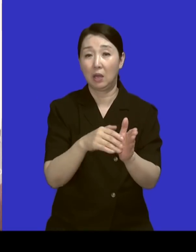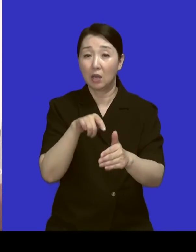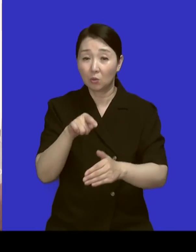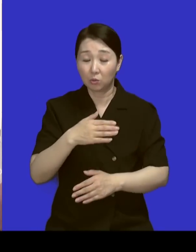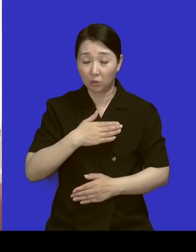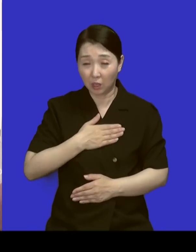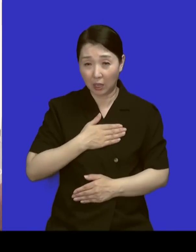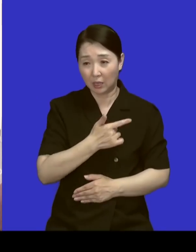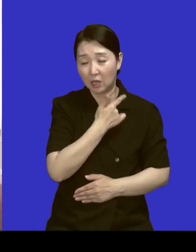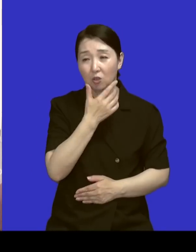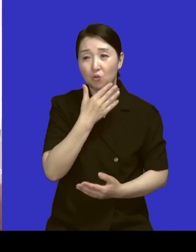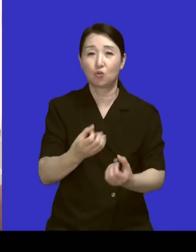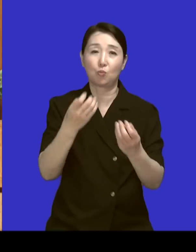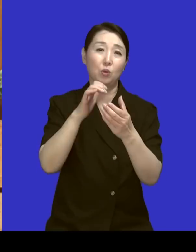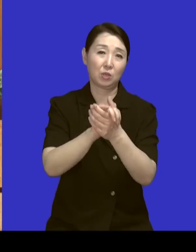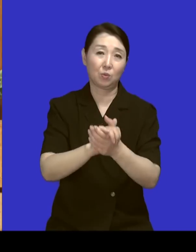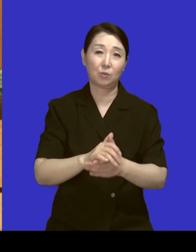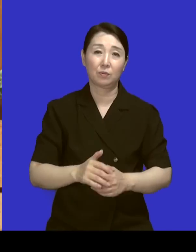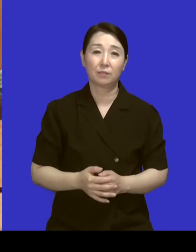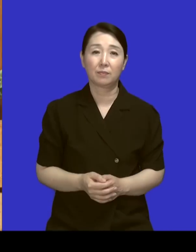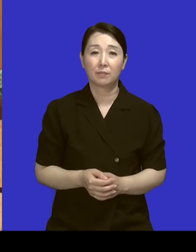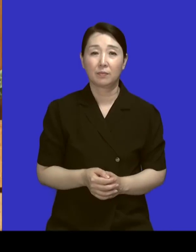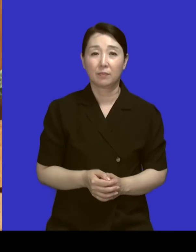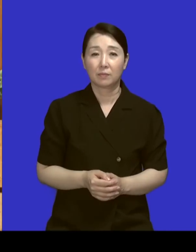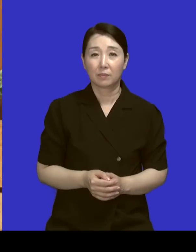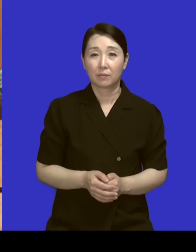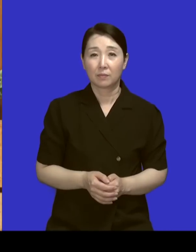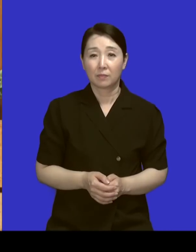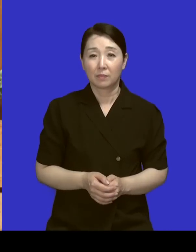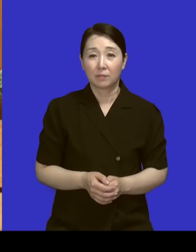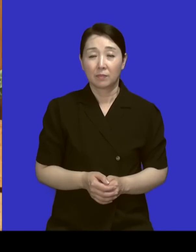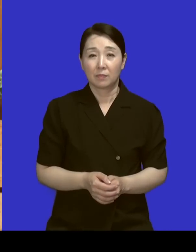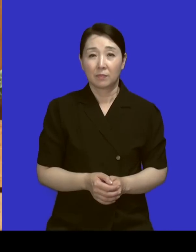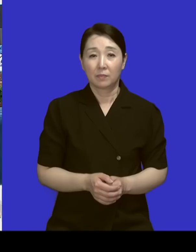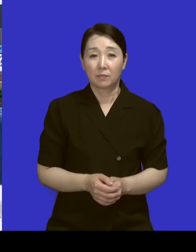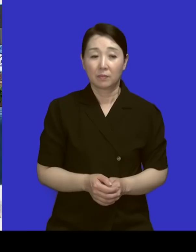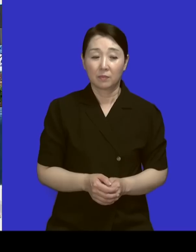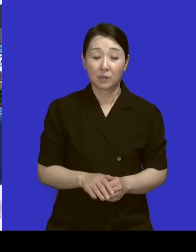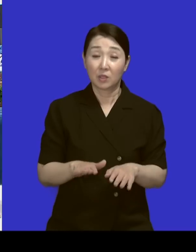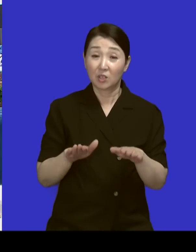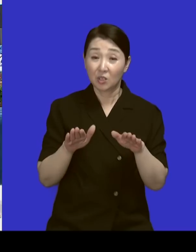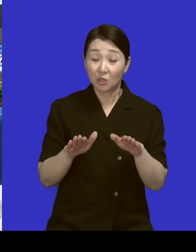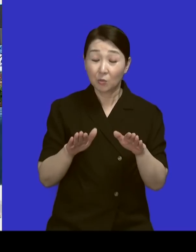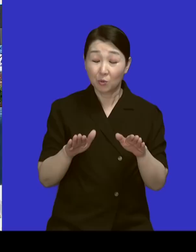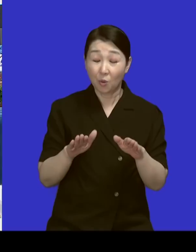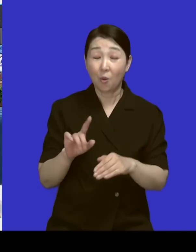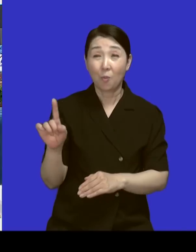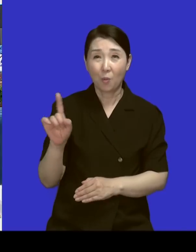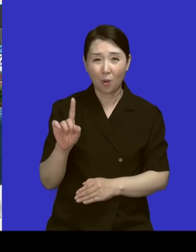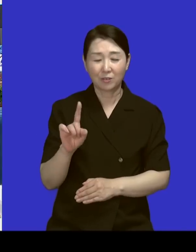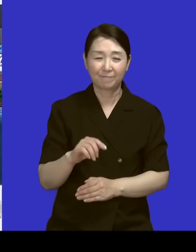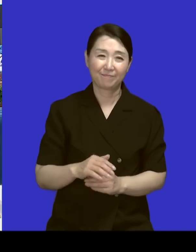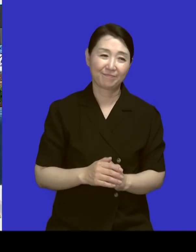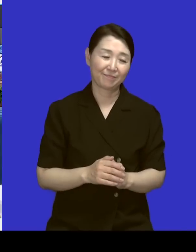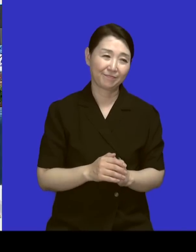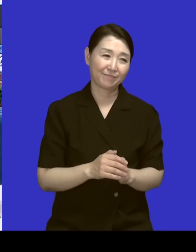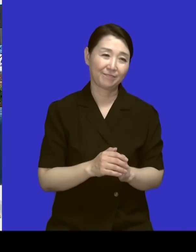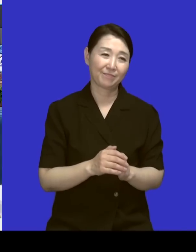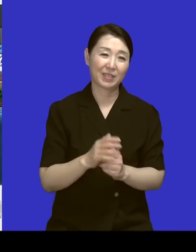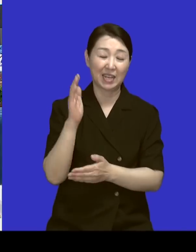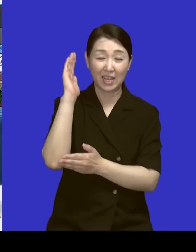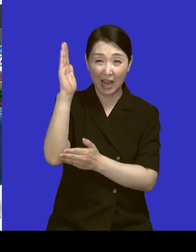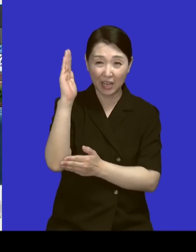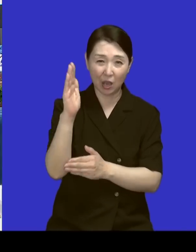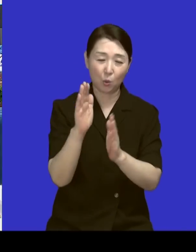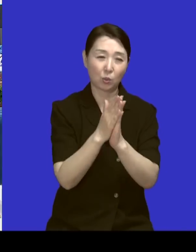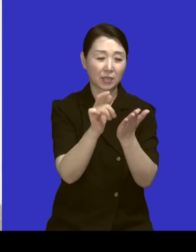저한테는 가장 큰 축복이고 기도거든요. 네. 또 지금도 이렇게 출연을 하고 강의를 하고 책을 내면서 교만해질 수밖에 없는